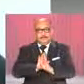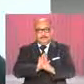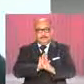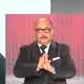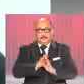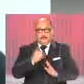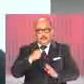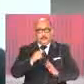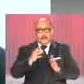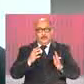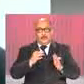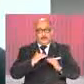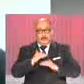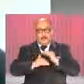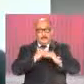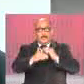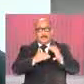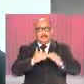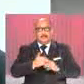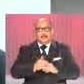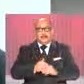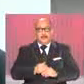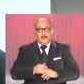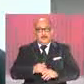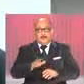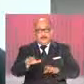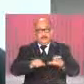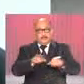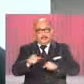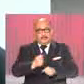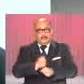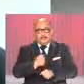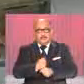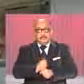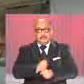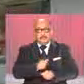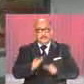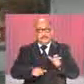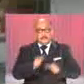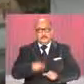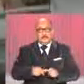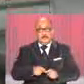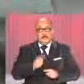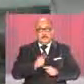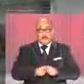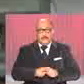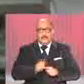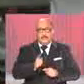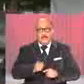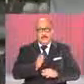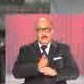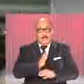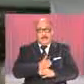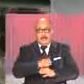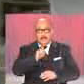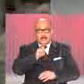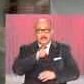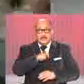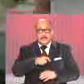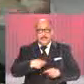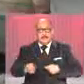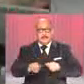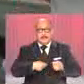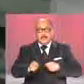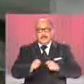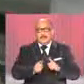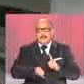الامتيازات، مسندة لي حوالي 60000 دينار منحة الدولة. المنحة هذه تحصل منها هو الباعث هذا على حدود توي